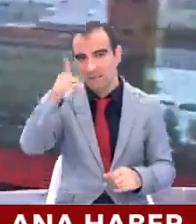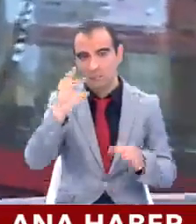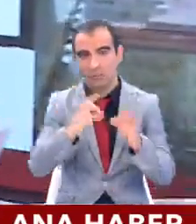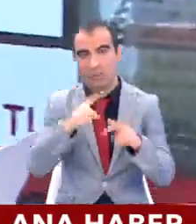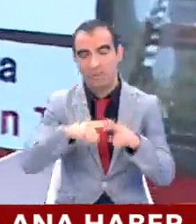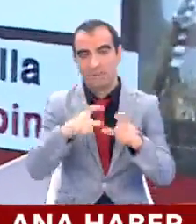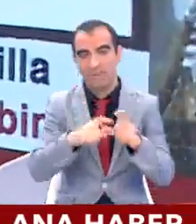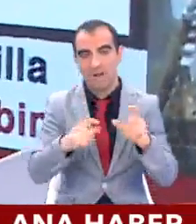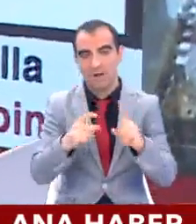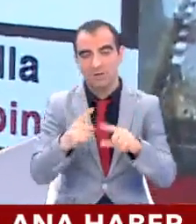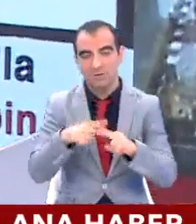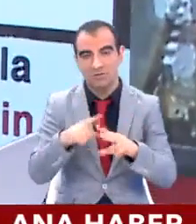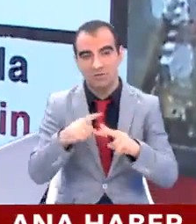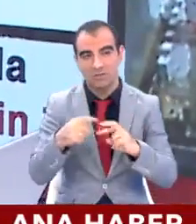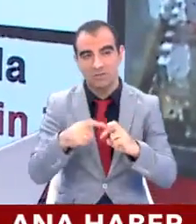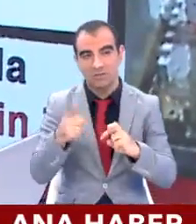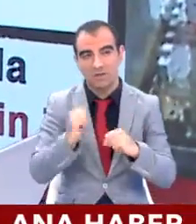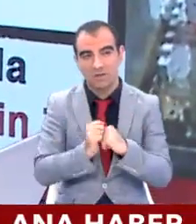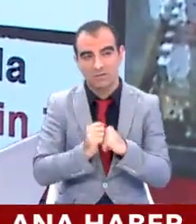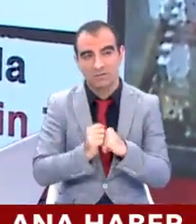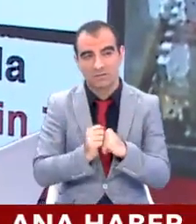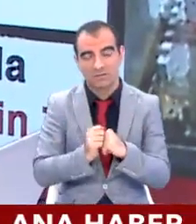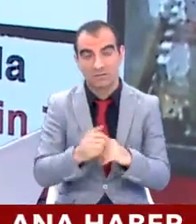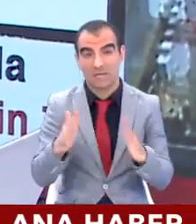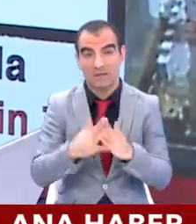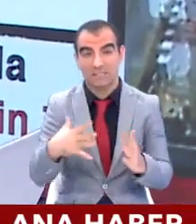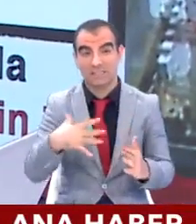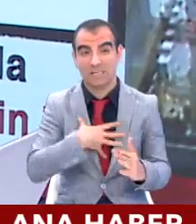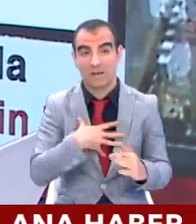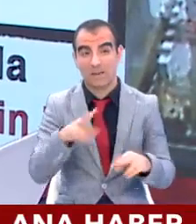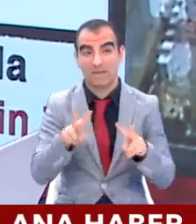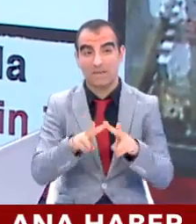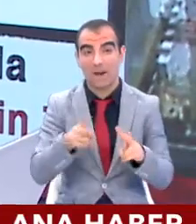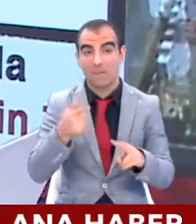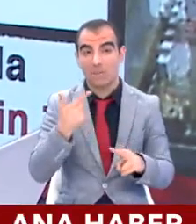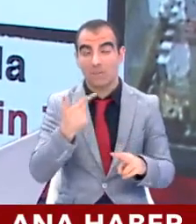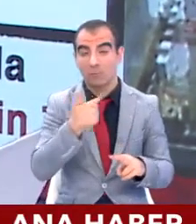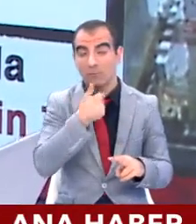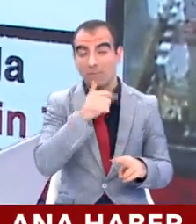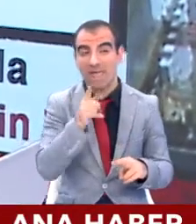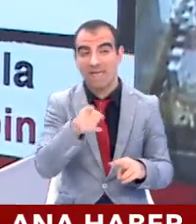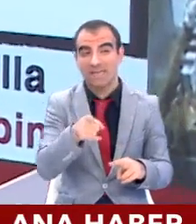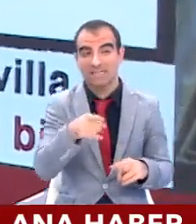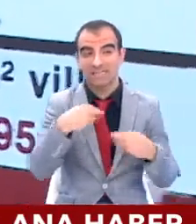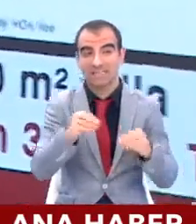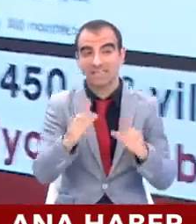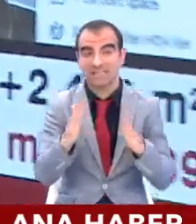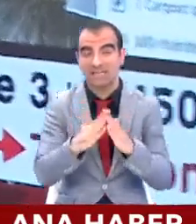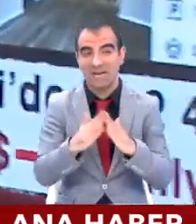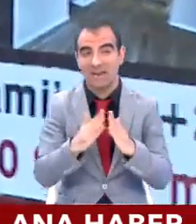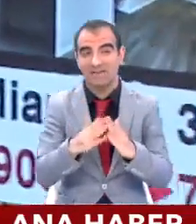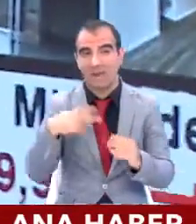birçoğumuz Miami diyorsunuzdur herhalde bakınız sahibinden Mahmut Bey de teraslı satılık daire